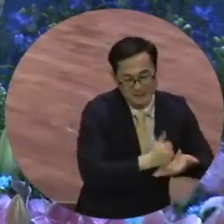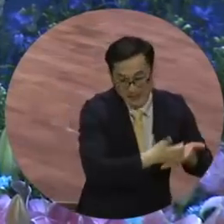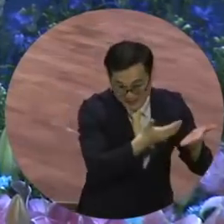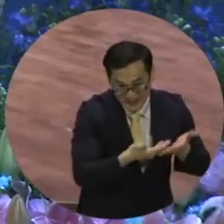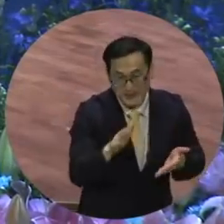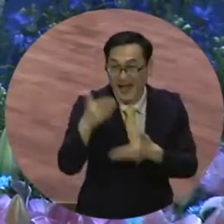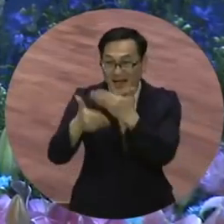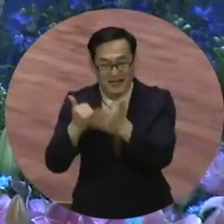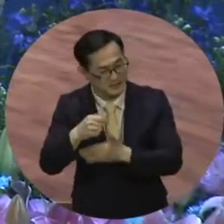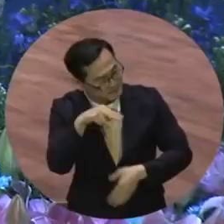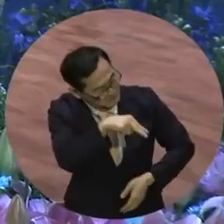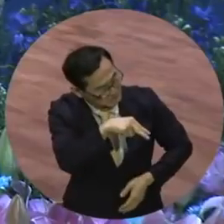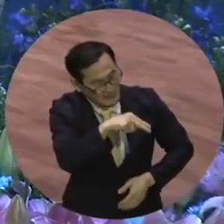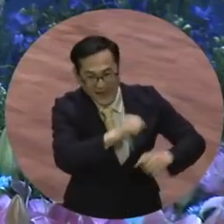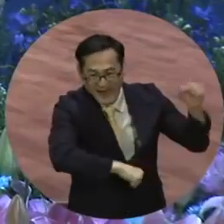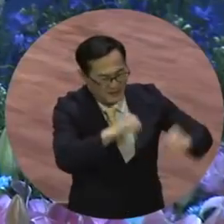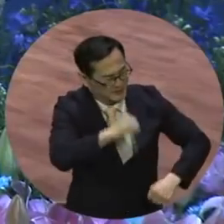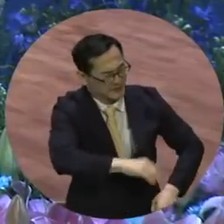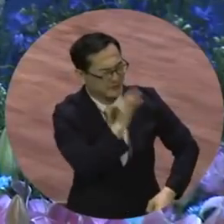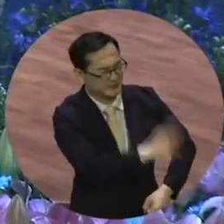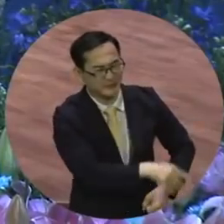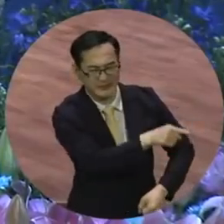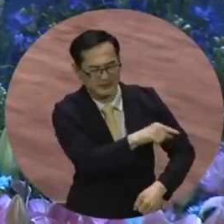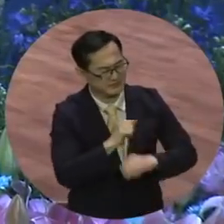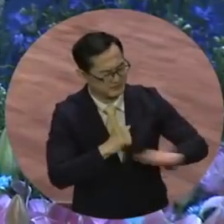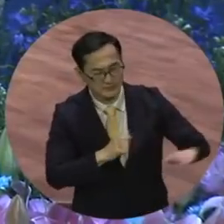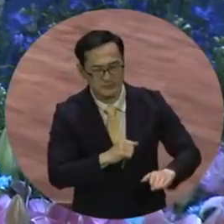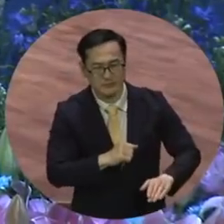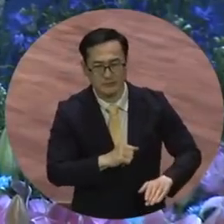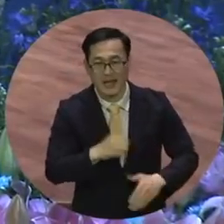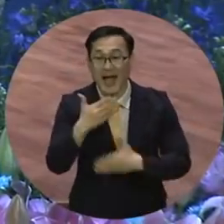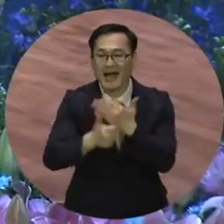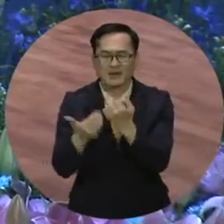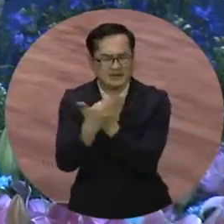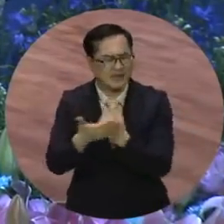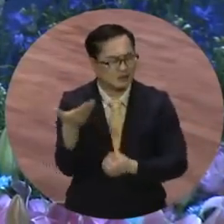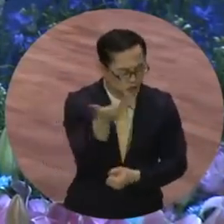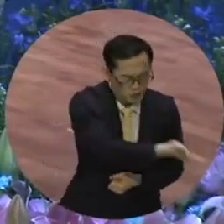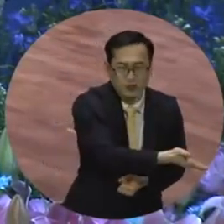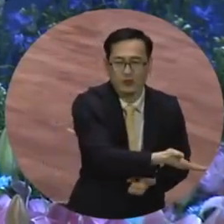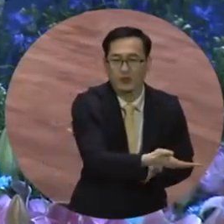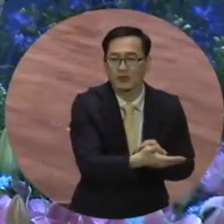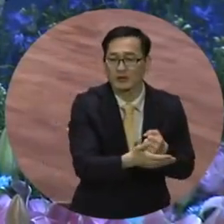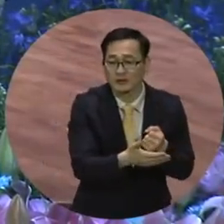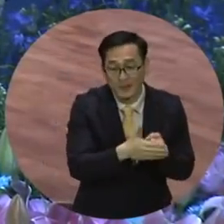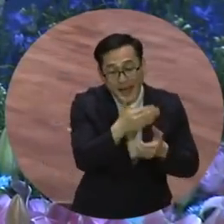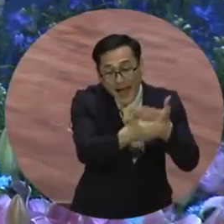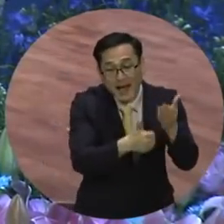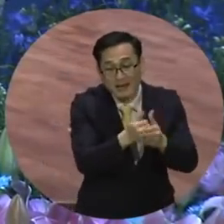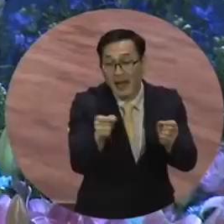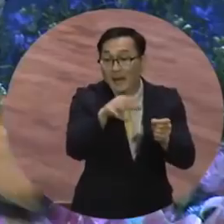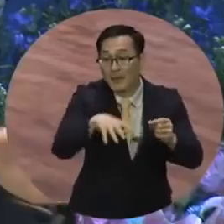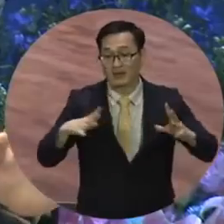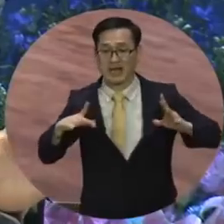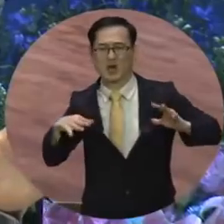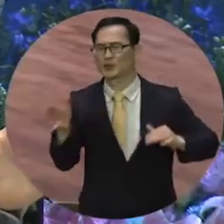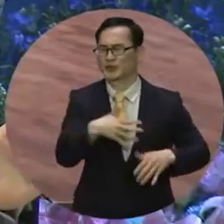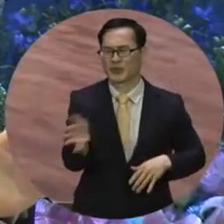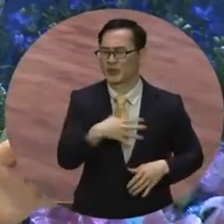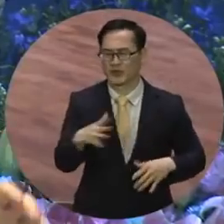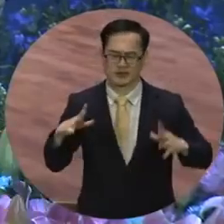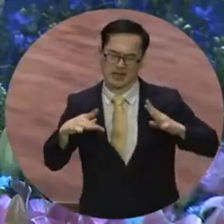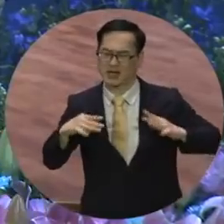없다. 하나님의 전적인 은혜로 주어진 것이기 때문에 하나님 앞에서는 잘할 것이 아무것도